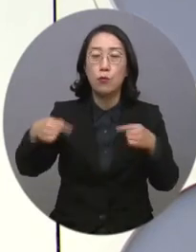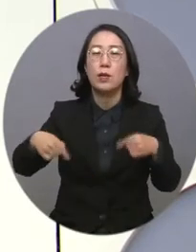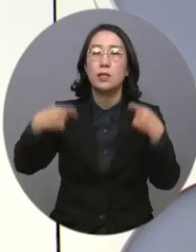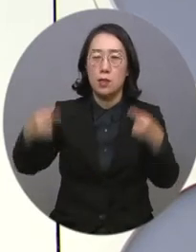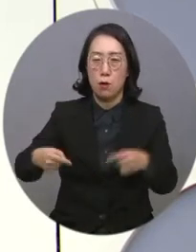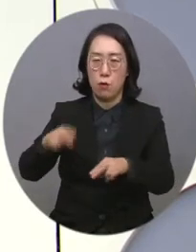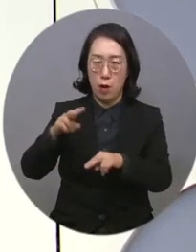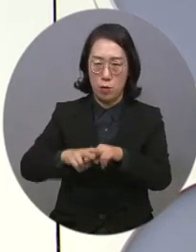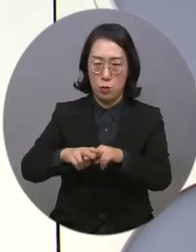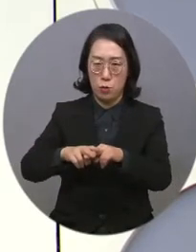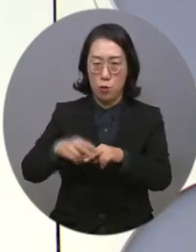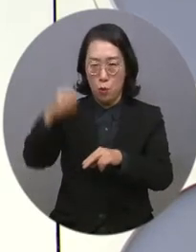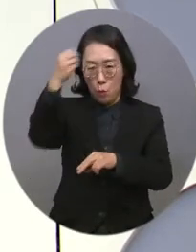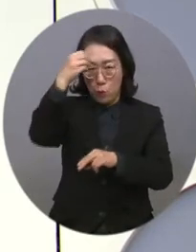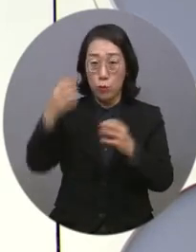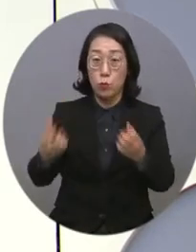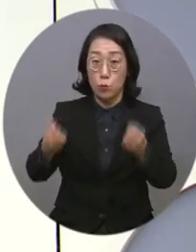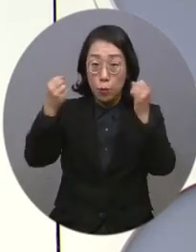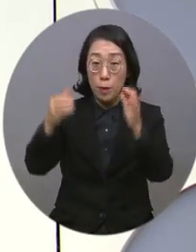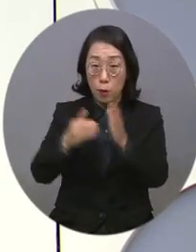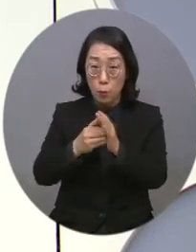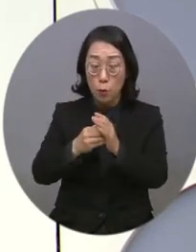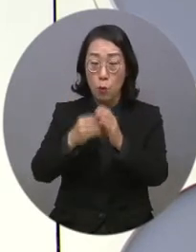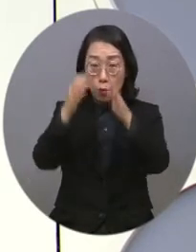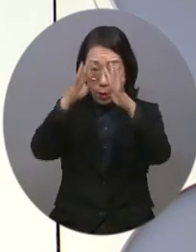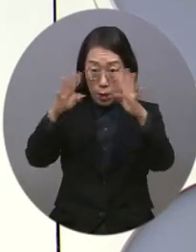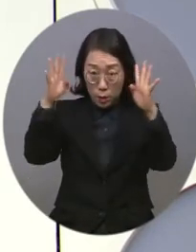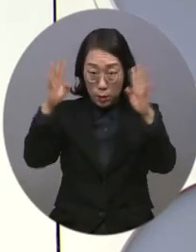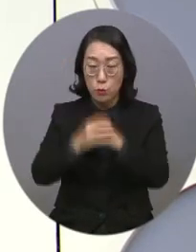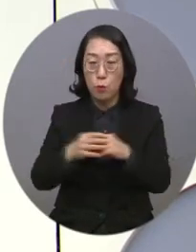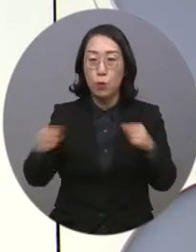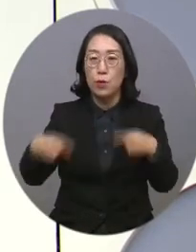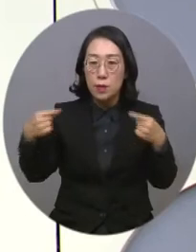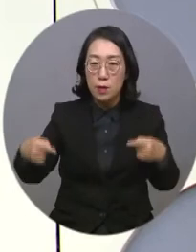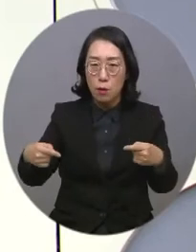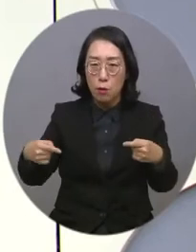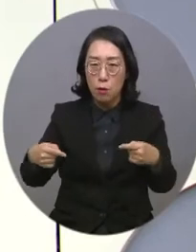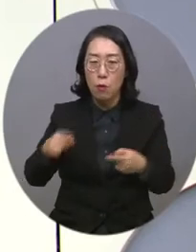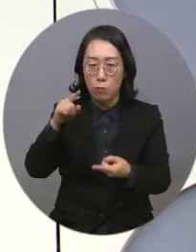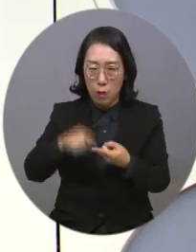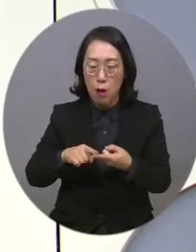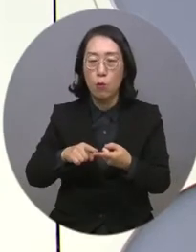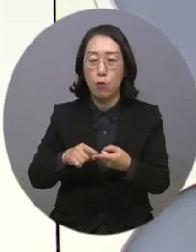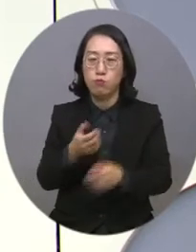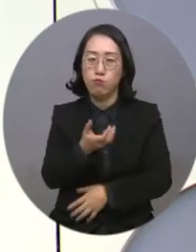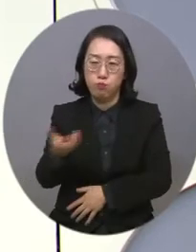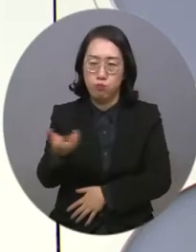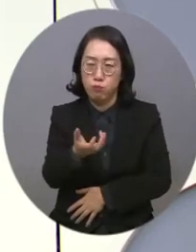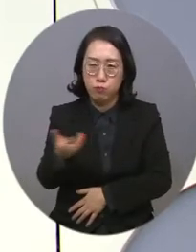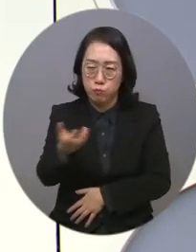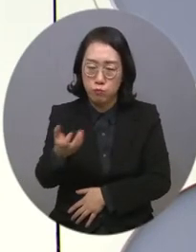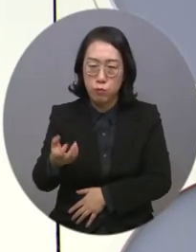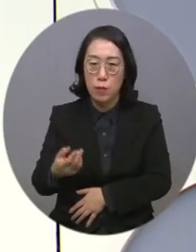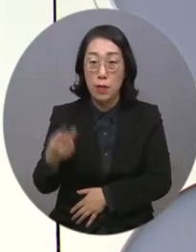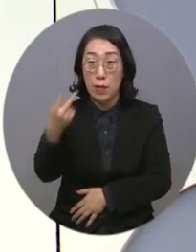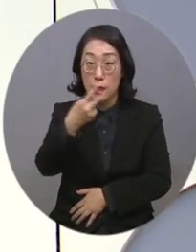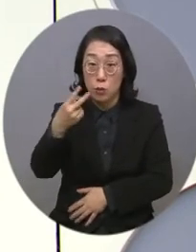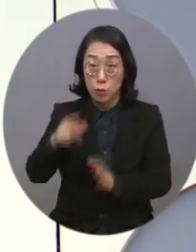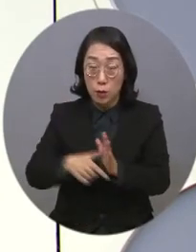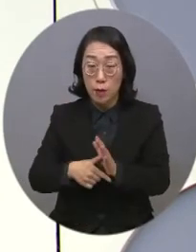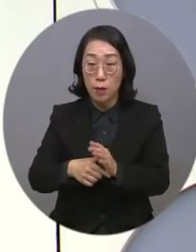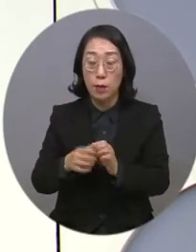이제 고등학교 마치고 그래도 대학교까지 휠체어 타고 대학 다니고 그다음에 2000년도에는 또 프라하까지